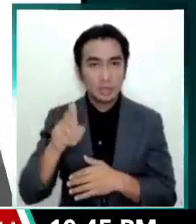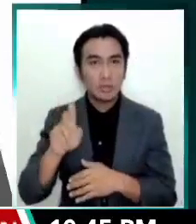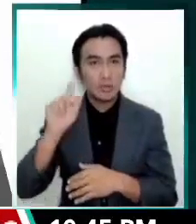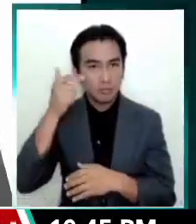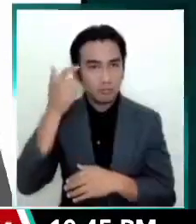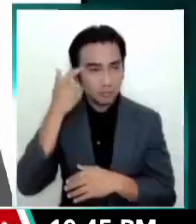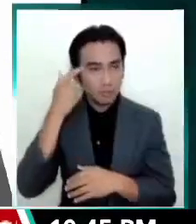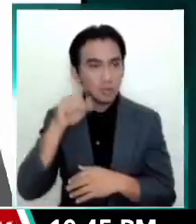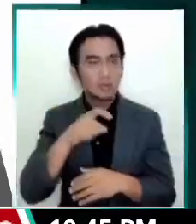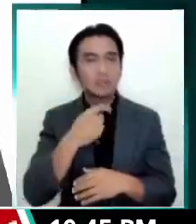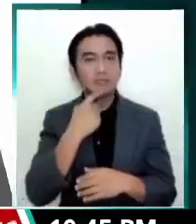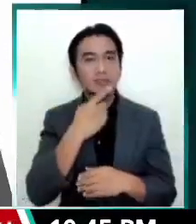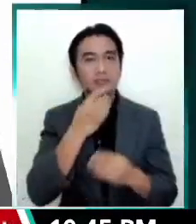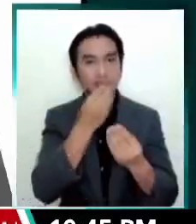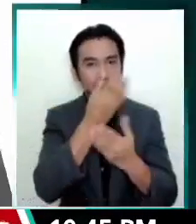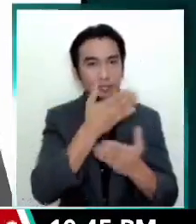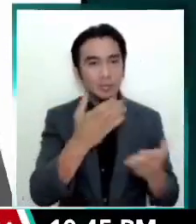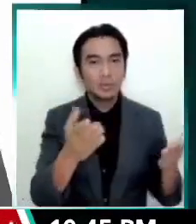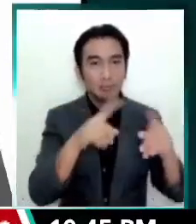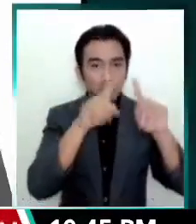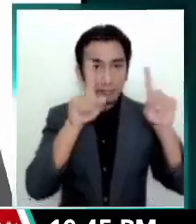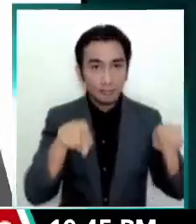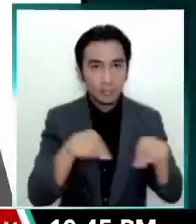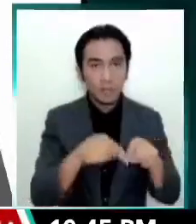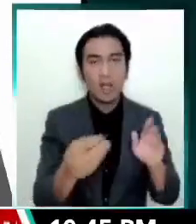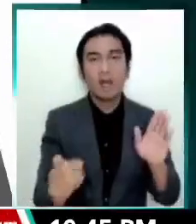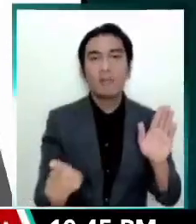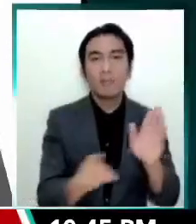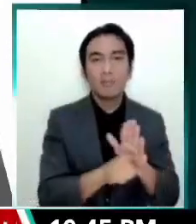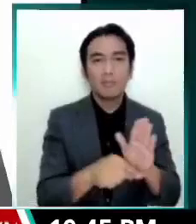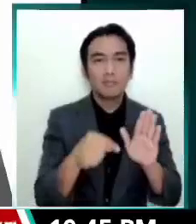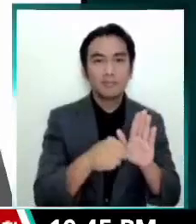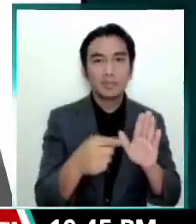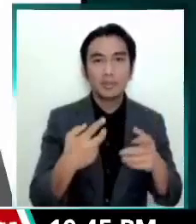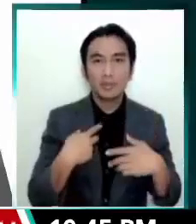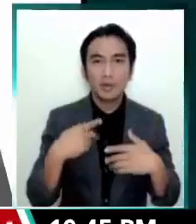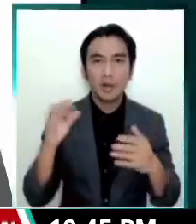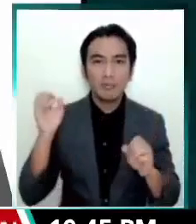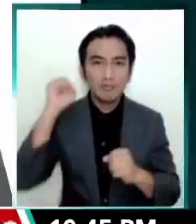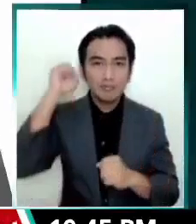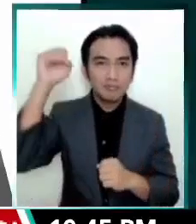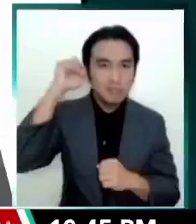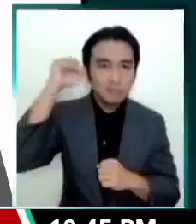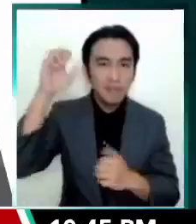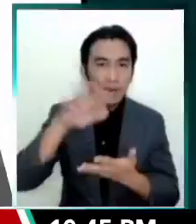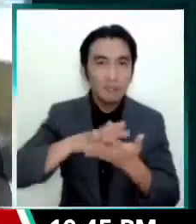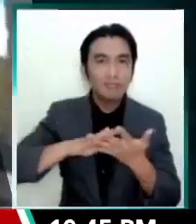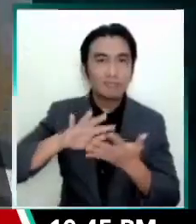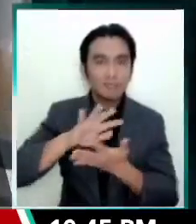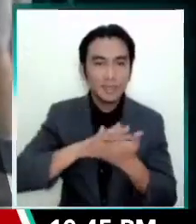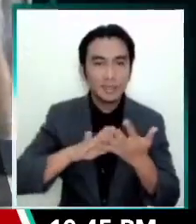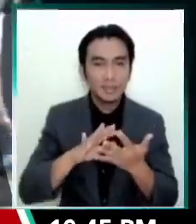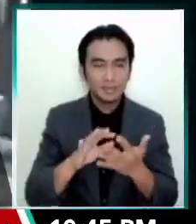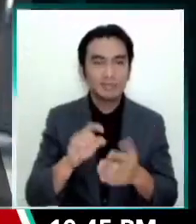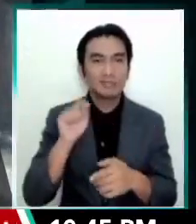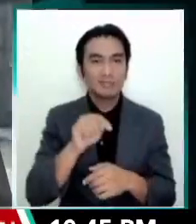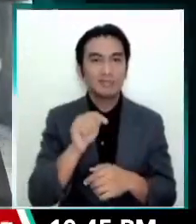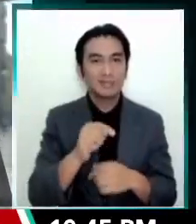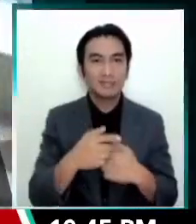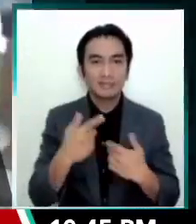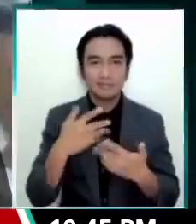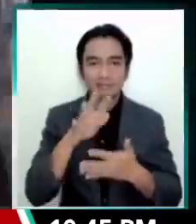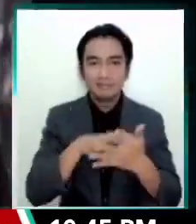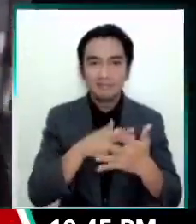at malalakas na musika mula alas 6 ng umaga sa Biyernes Santo hanggang alas 6 ng umaga sa Sabado de Gloria. May isasagawa din na misa